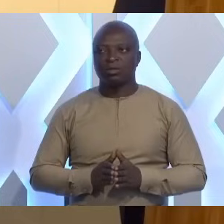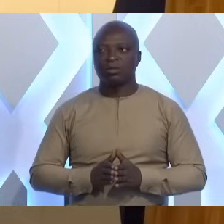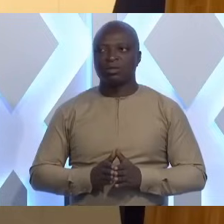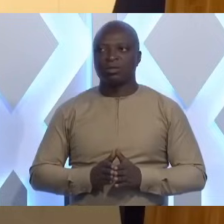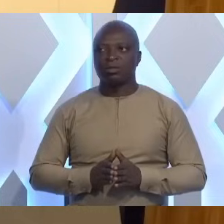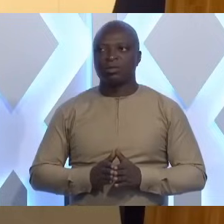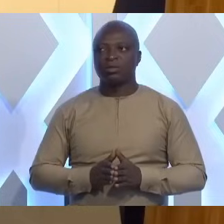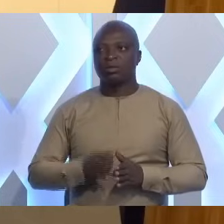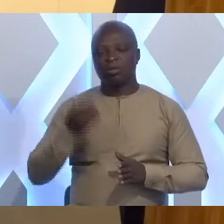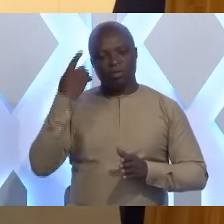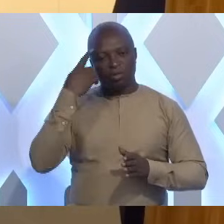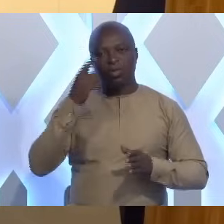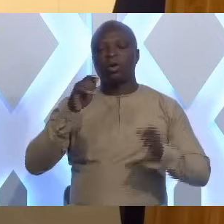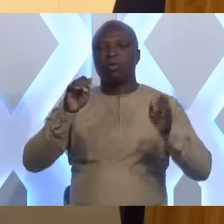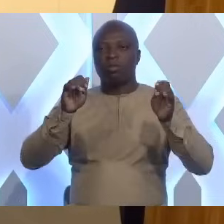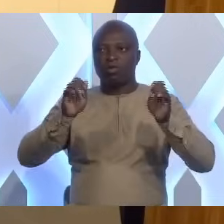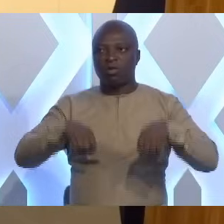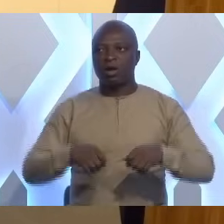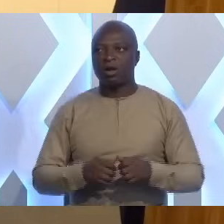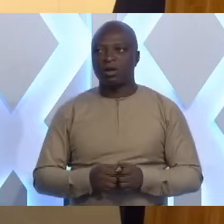de pouvoir